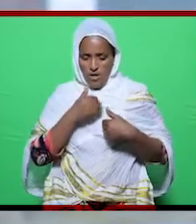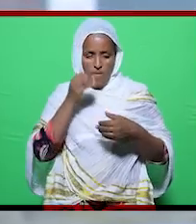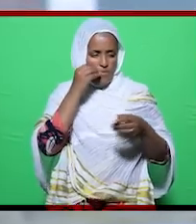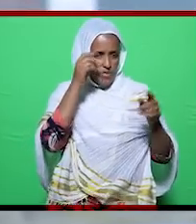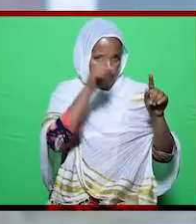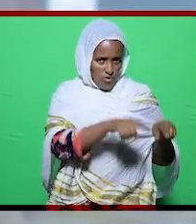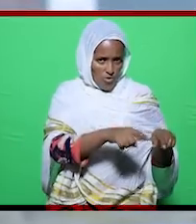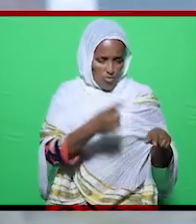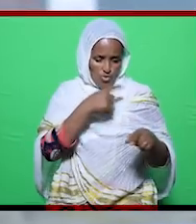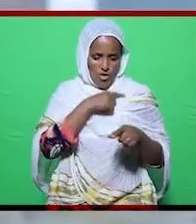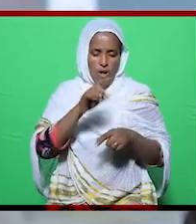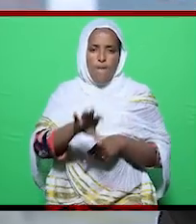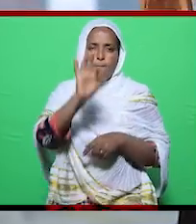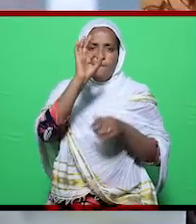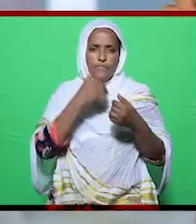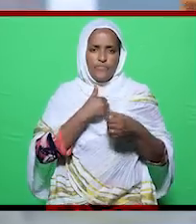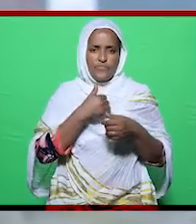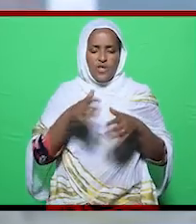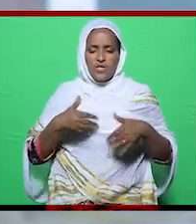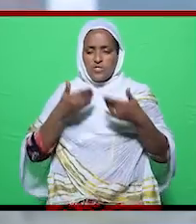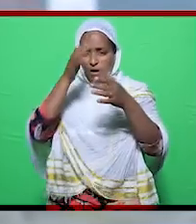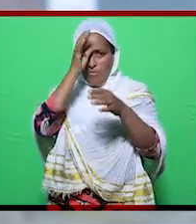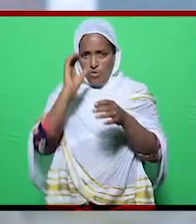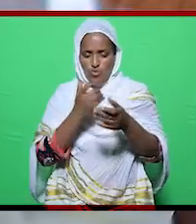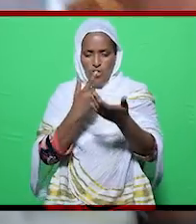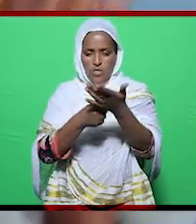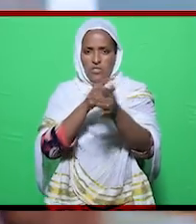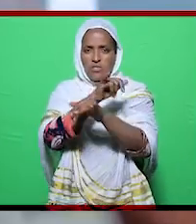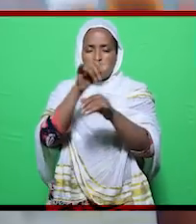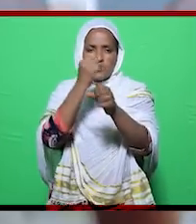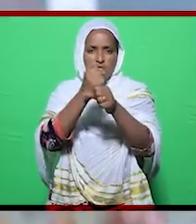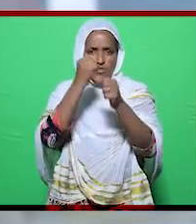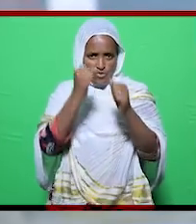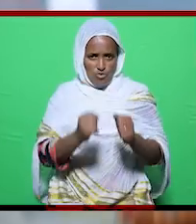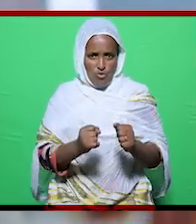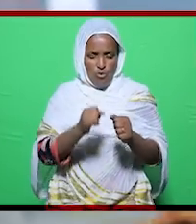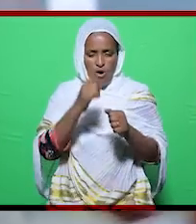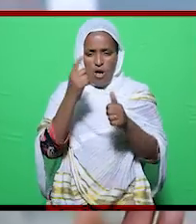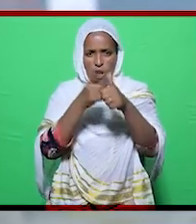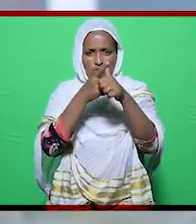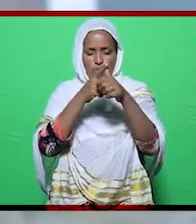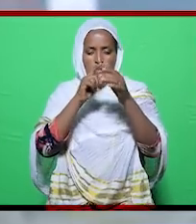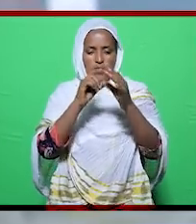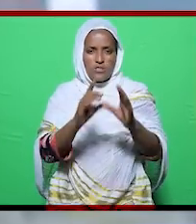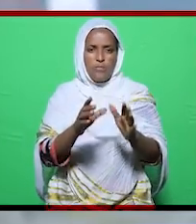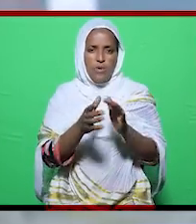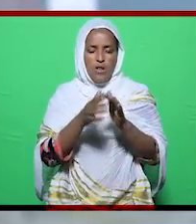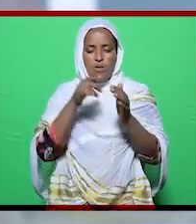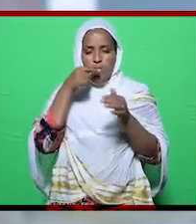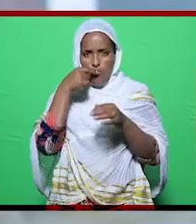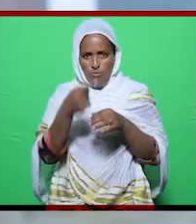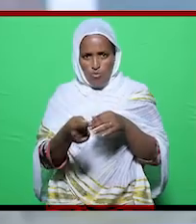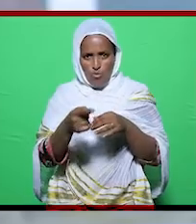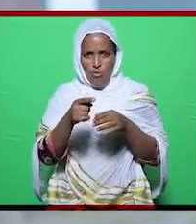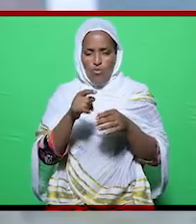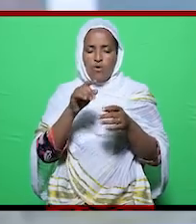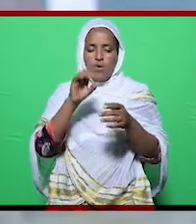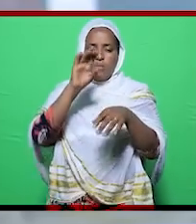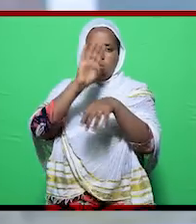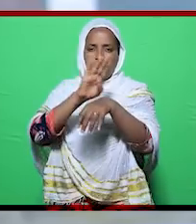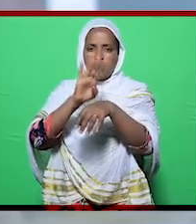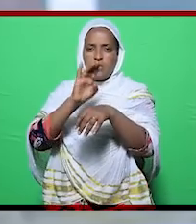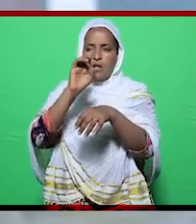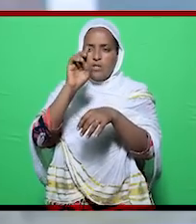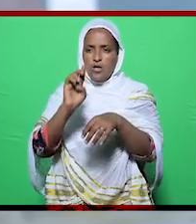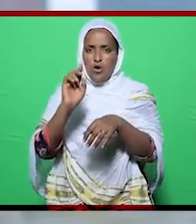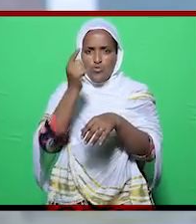ማስወገድ አንችልም። ለካህናት ሀበ ነፍስ አለ። ለምሳሌ ቤተ ክርስቲያን ይዘን ማምጣት ባንችል ንስሐ አባቶቻችን አሉ፣ ቤት ይመጣሉ፣ እኛም